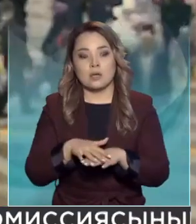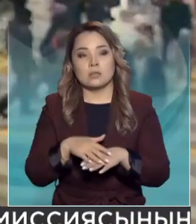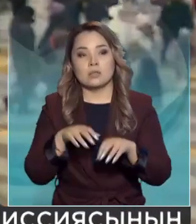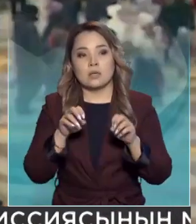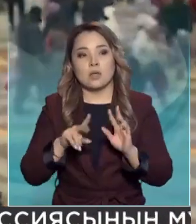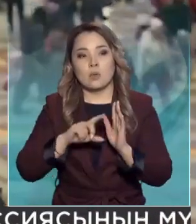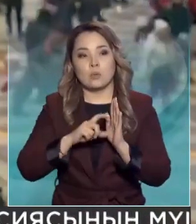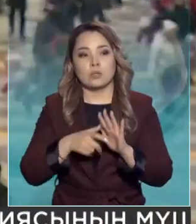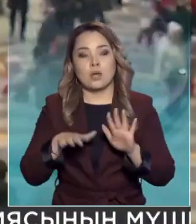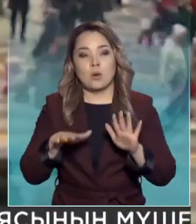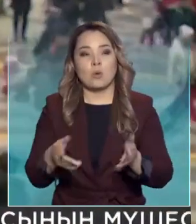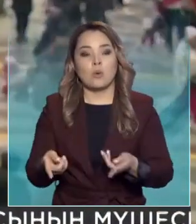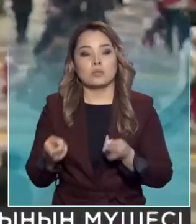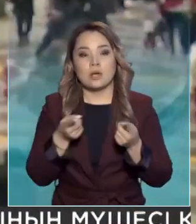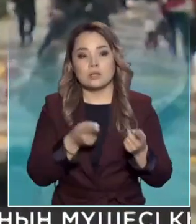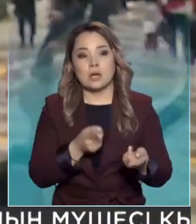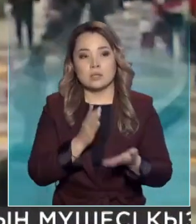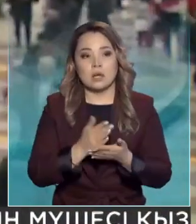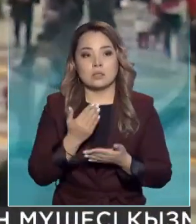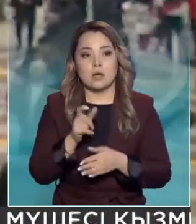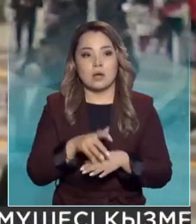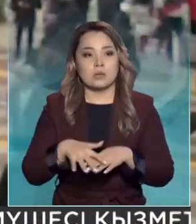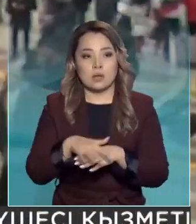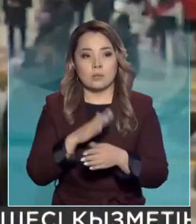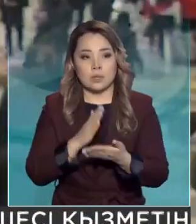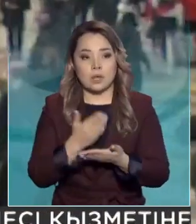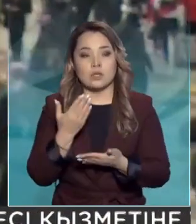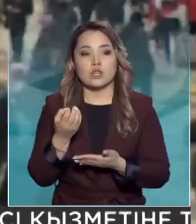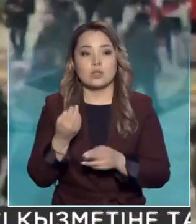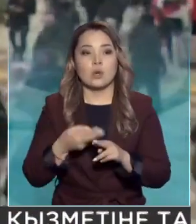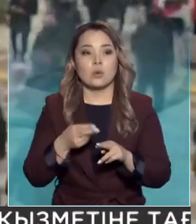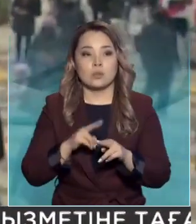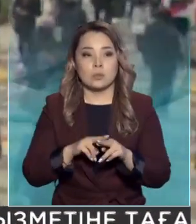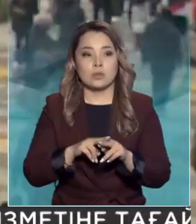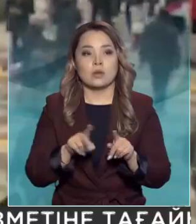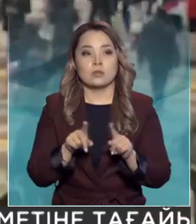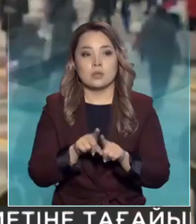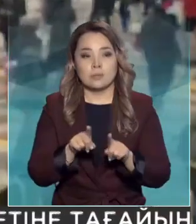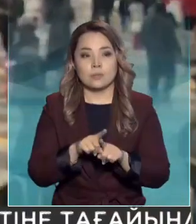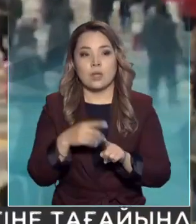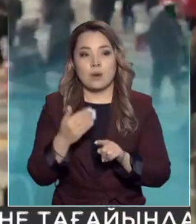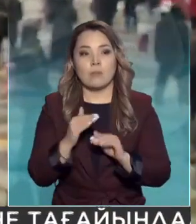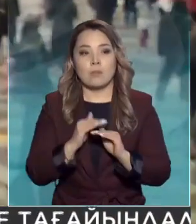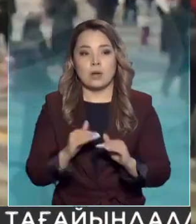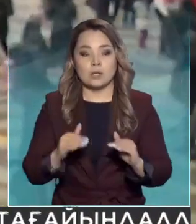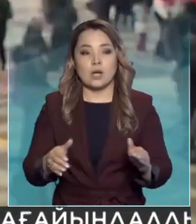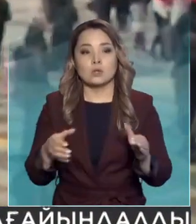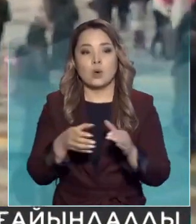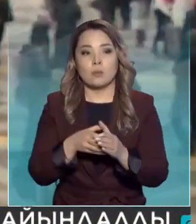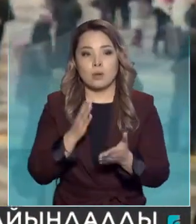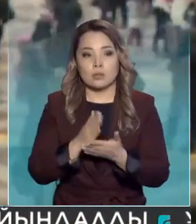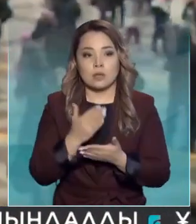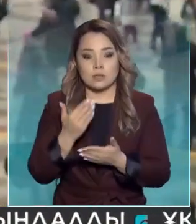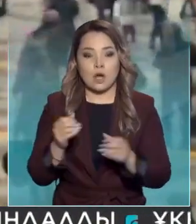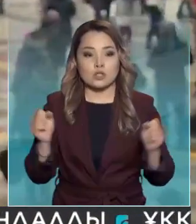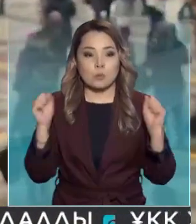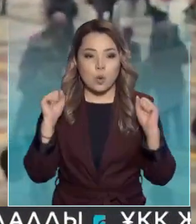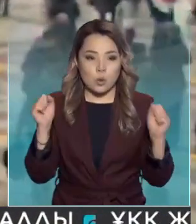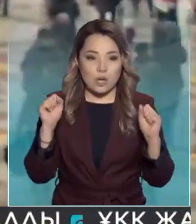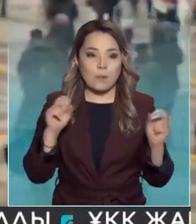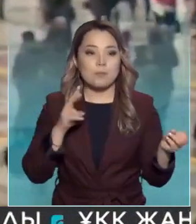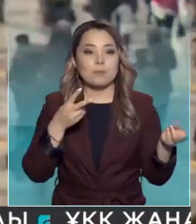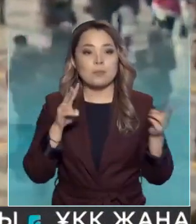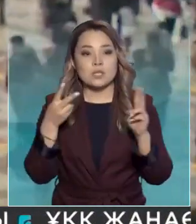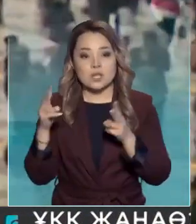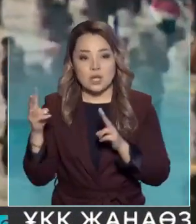бөлме, соған орналастырады жолаушылар. Және сонымен қатар бізде балалық топтар болады, спортшылар,